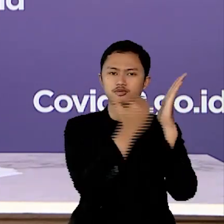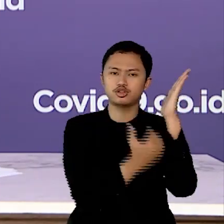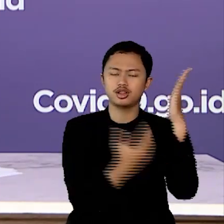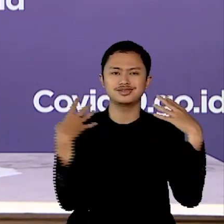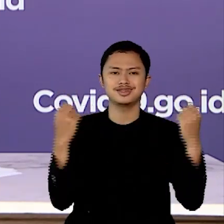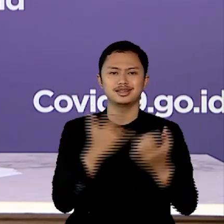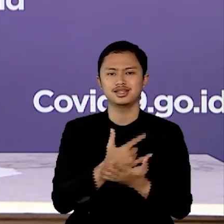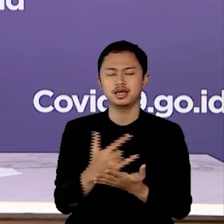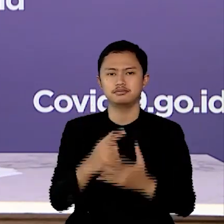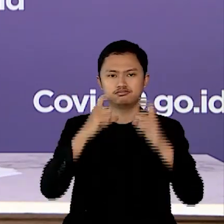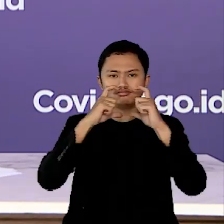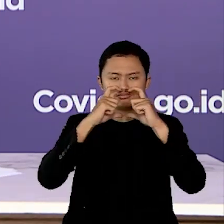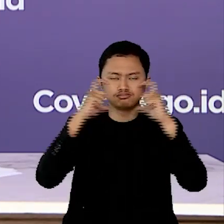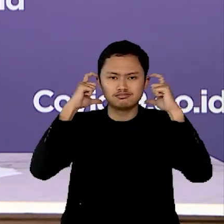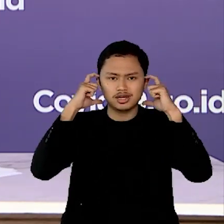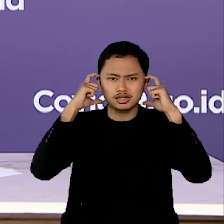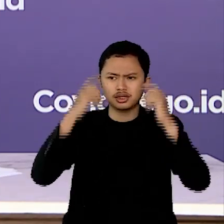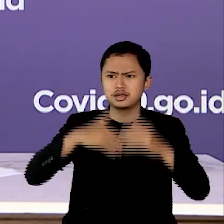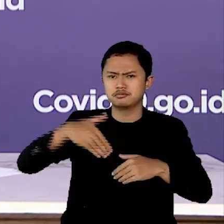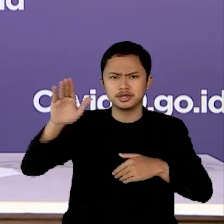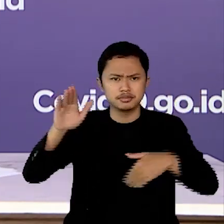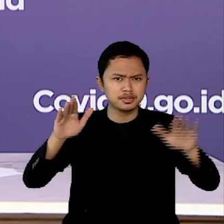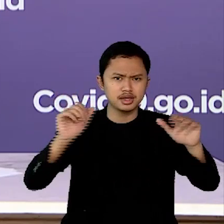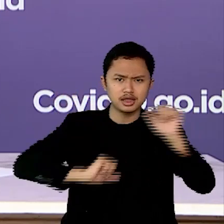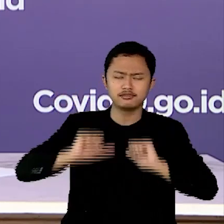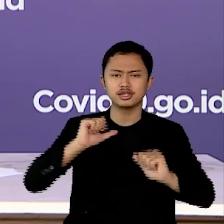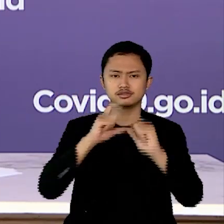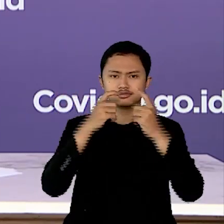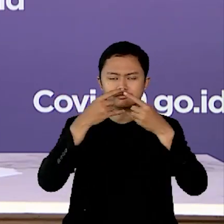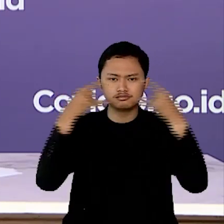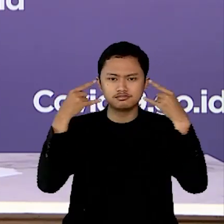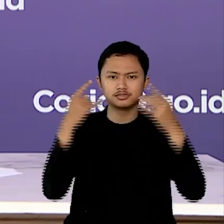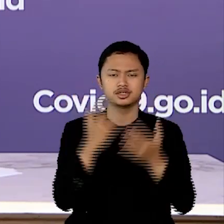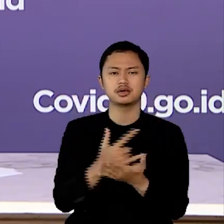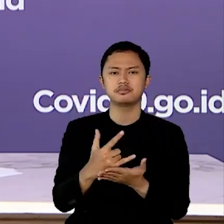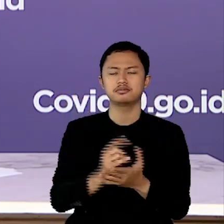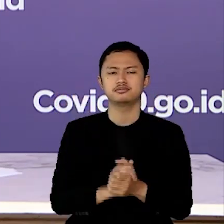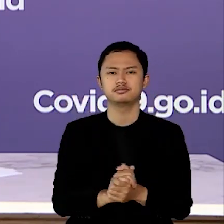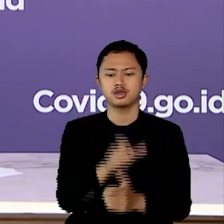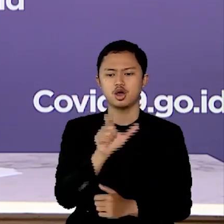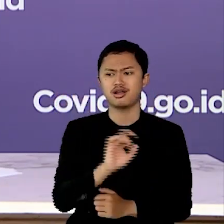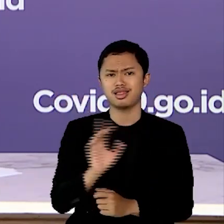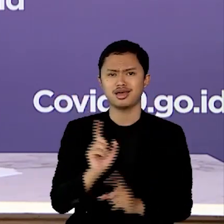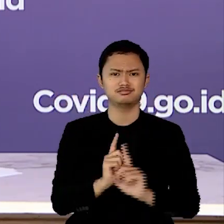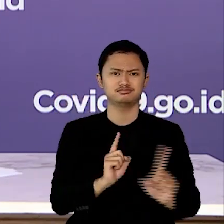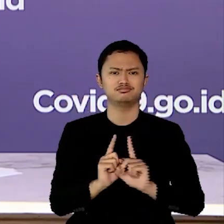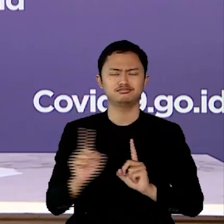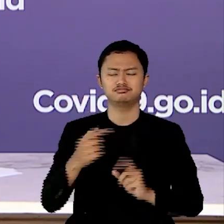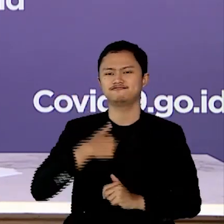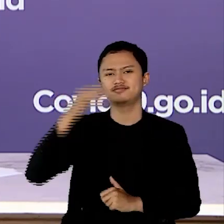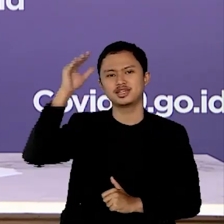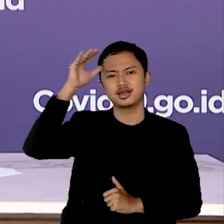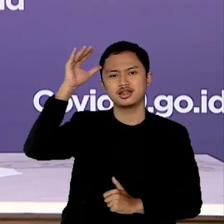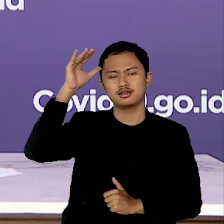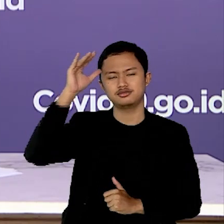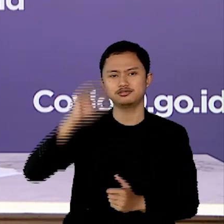protokol kesehatan tetap memakai masker kemana Anda pergi dan jaga jarak sebisa mungkin dengan orang lain kita tidak pernah